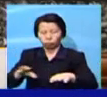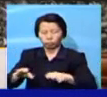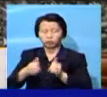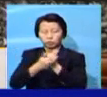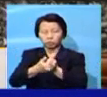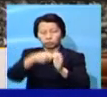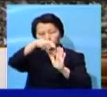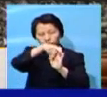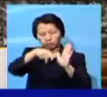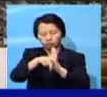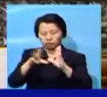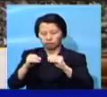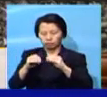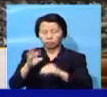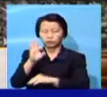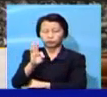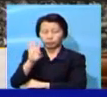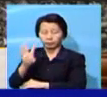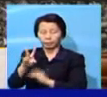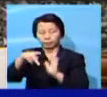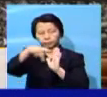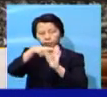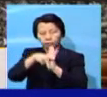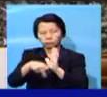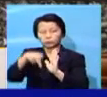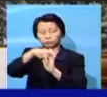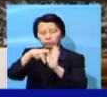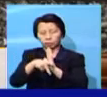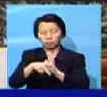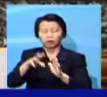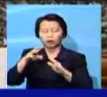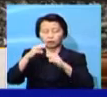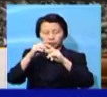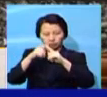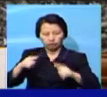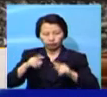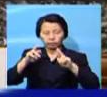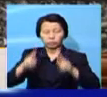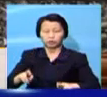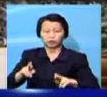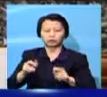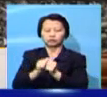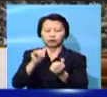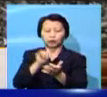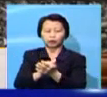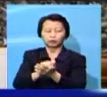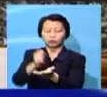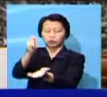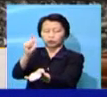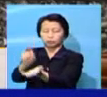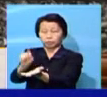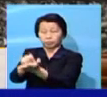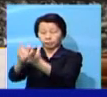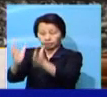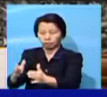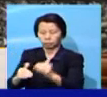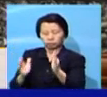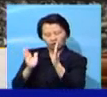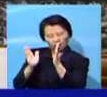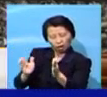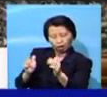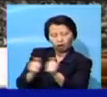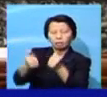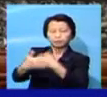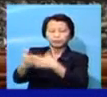peraturan mesyuarat 94 peraturan-peraturan Majlis dewan rakyat dengan itu pergerakan petugas media kini dihadkan